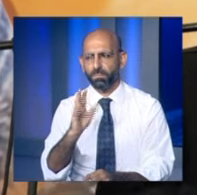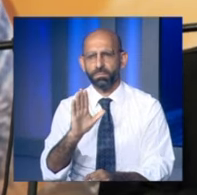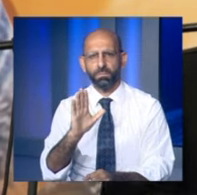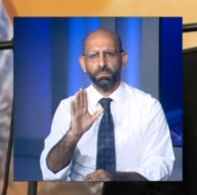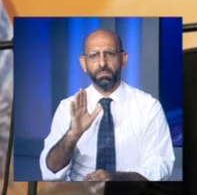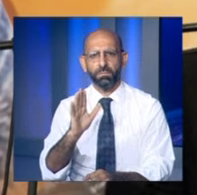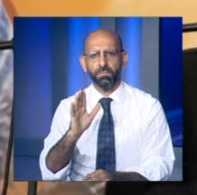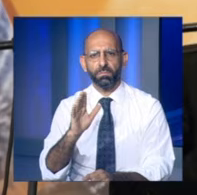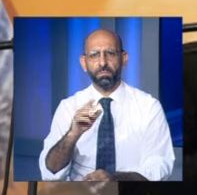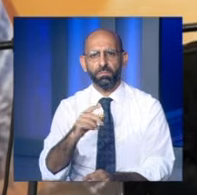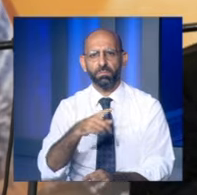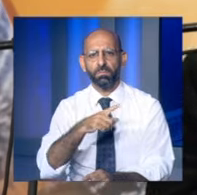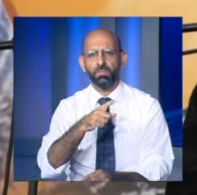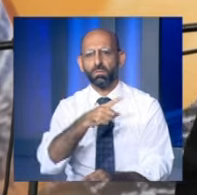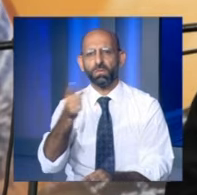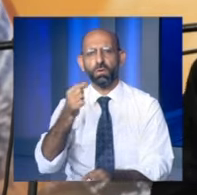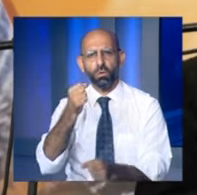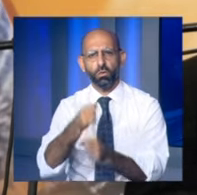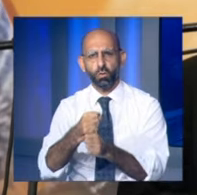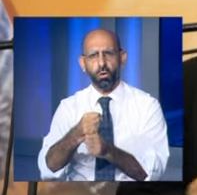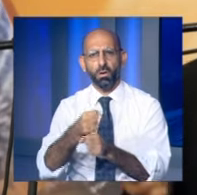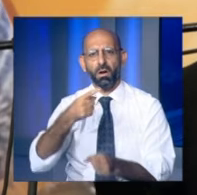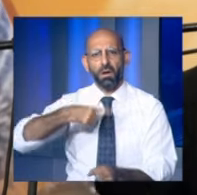والذين يراهنون على عكس ذلك